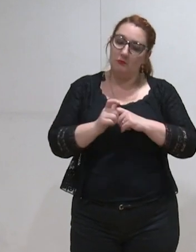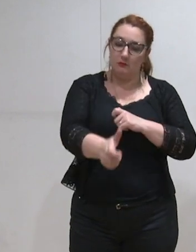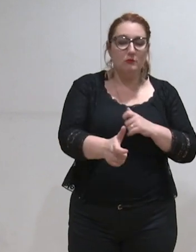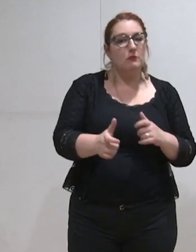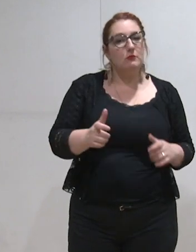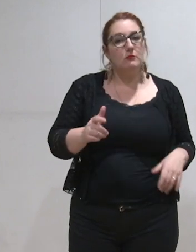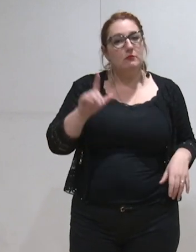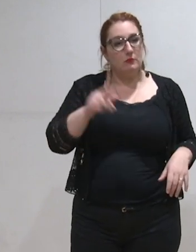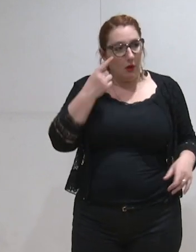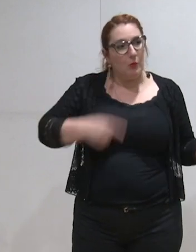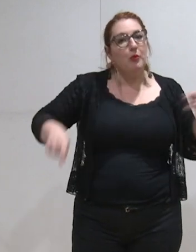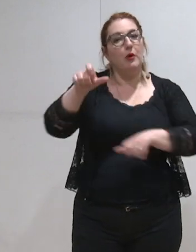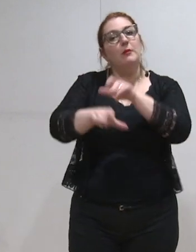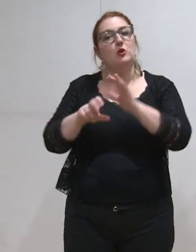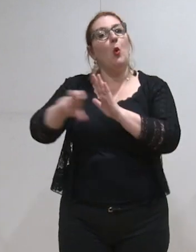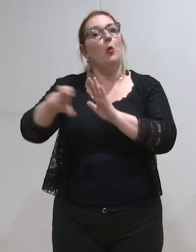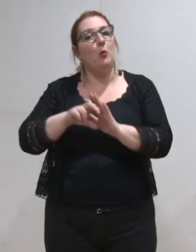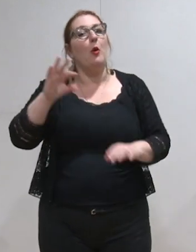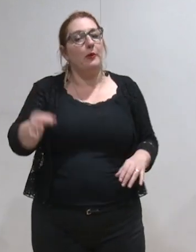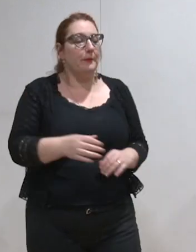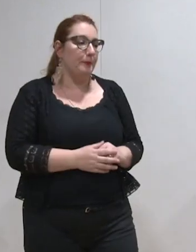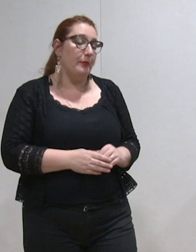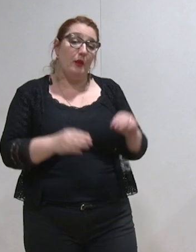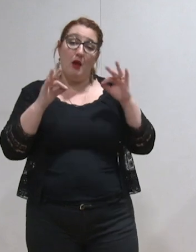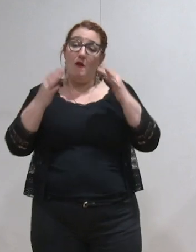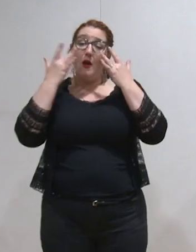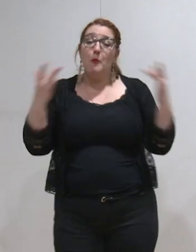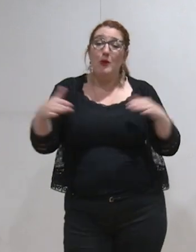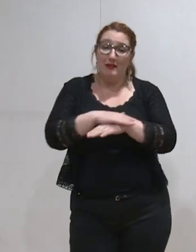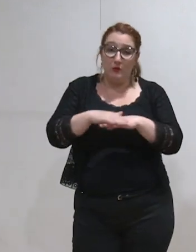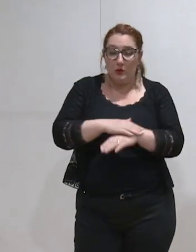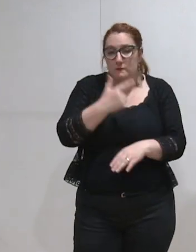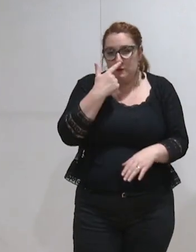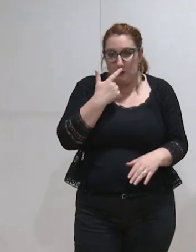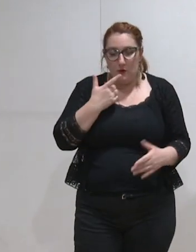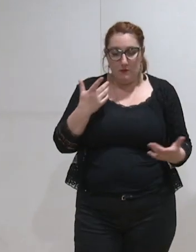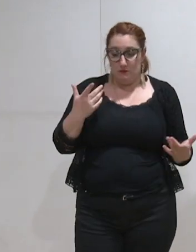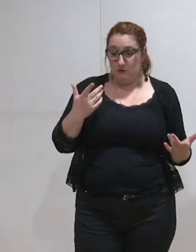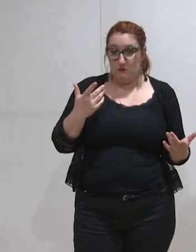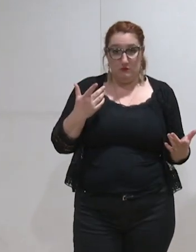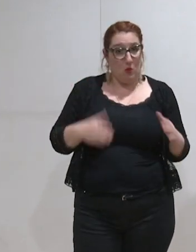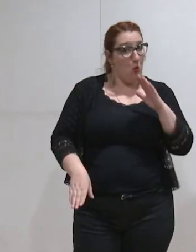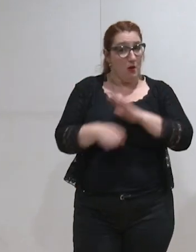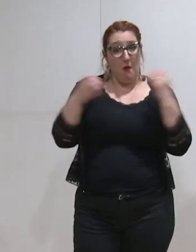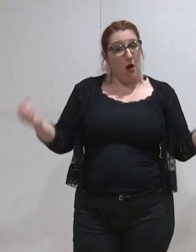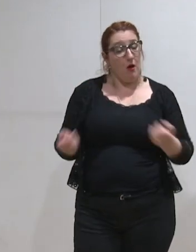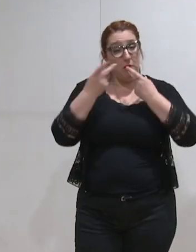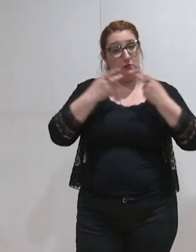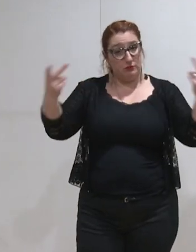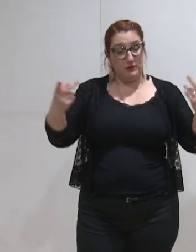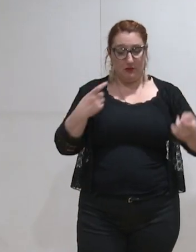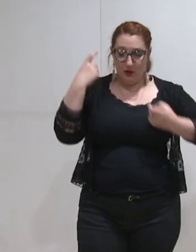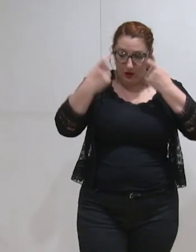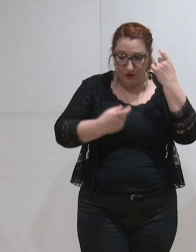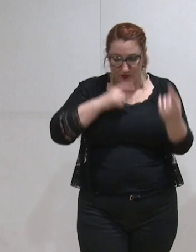également pour les grenou bois en ce qui concerne la politique culturelle je crois qu'elle elle avance sur les termes qui ont été engagé à la fois dans cette réflexion autour de